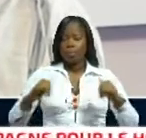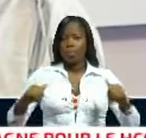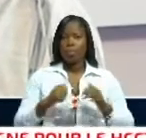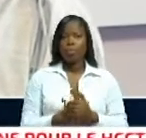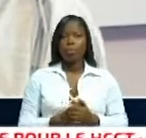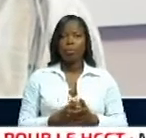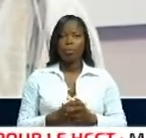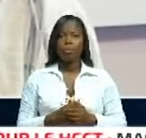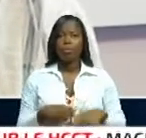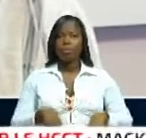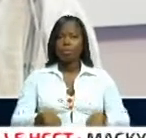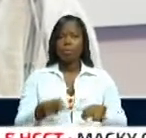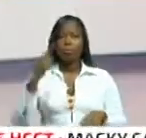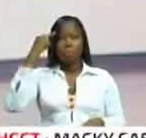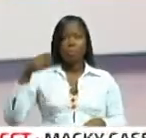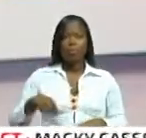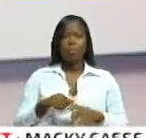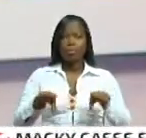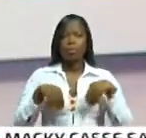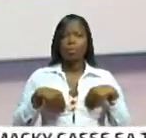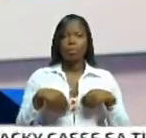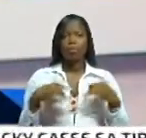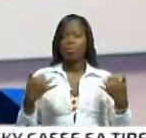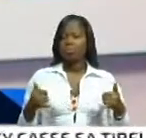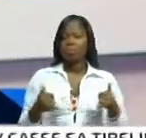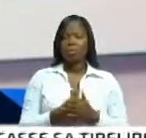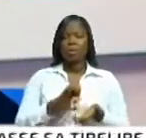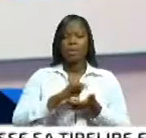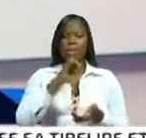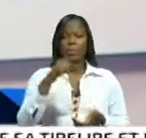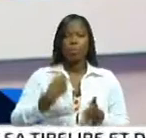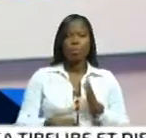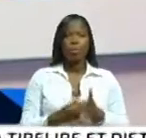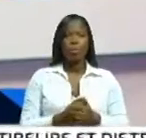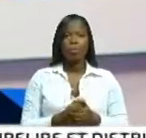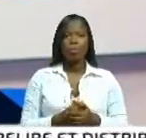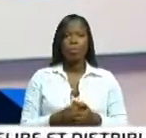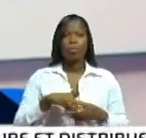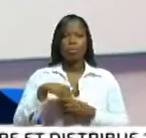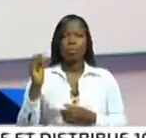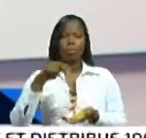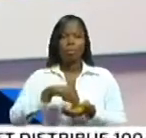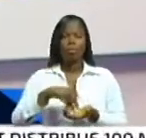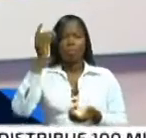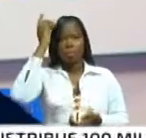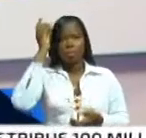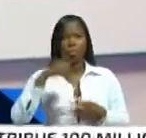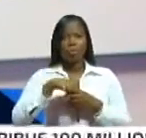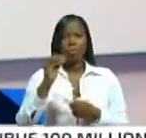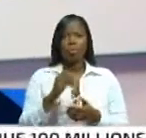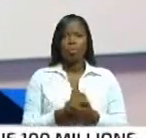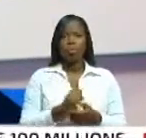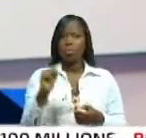mais je considère que accepte le jeu le jeu c'est quoi si c'est ce qu'ils sont sortis de tarot dakar sont plus forts